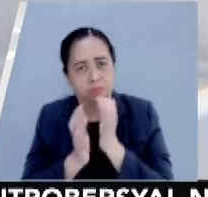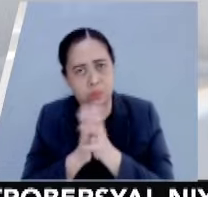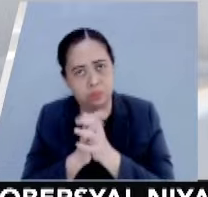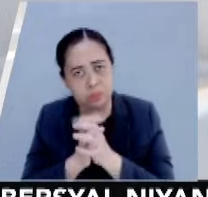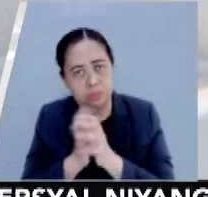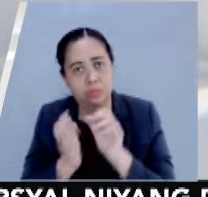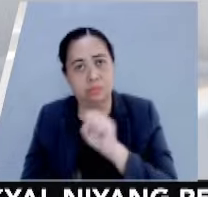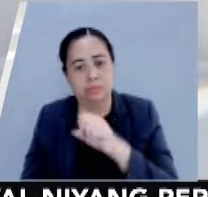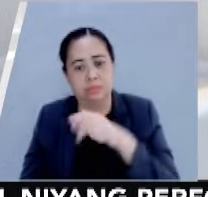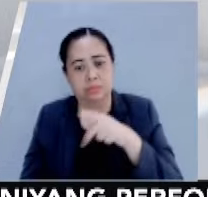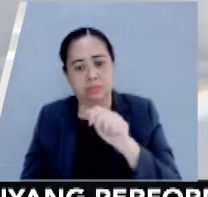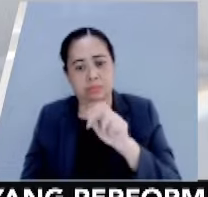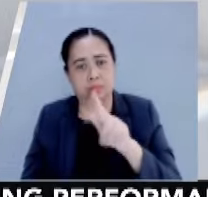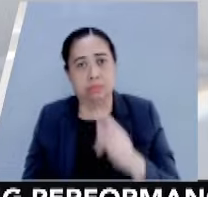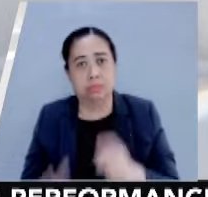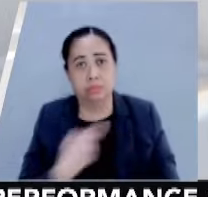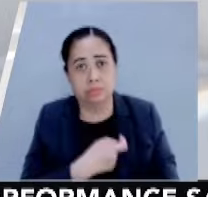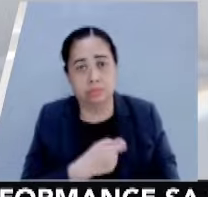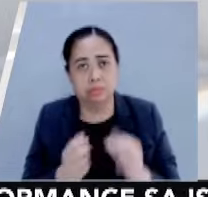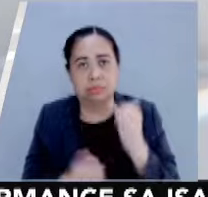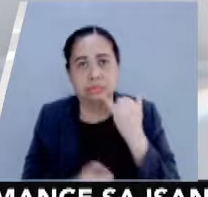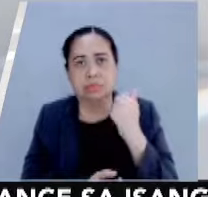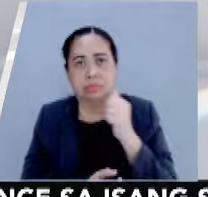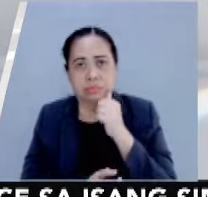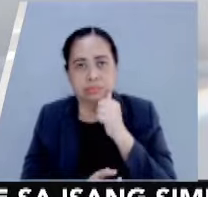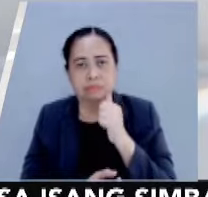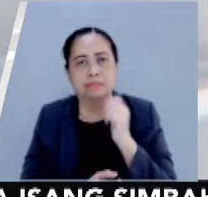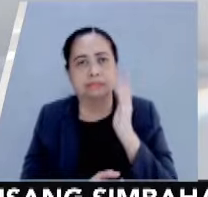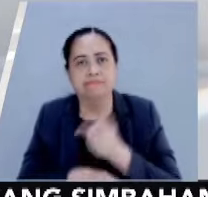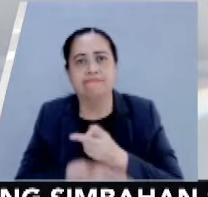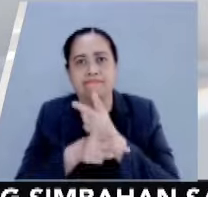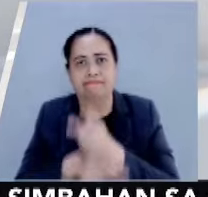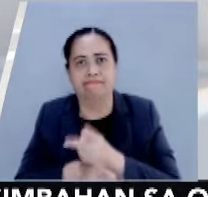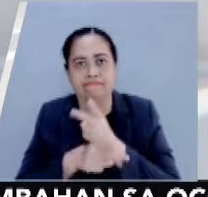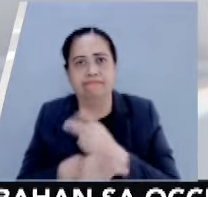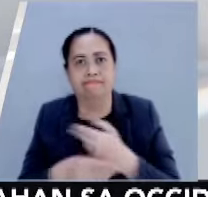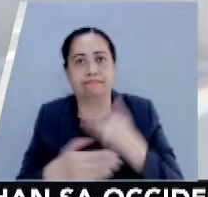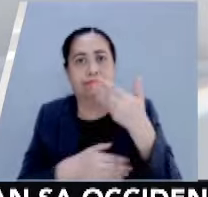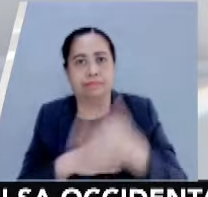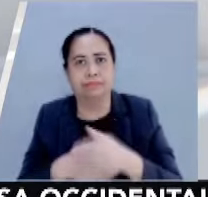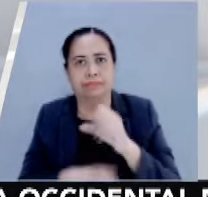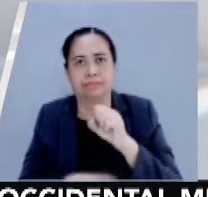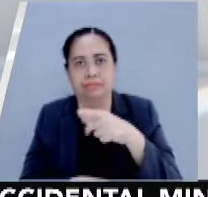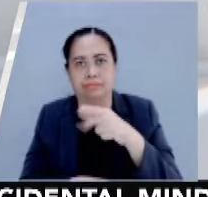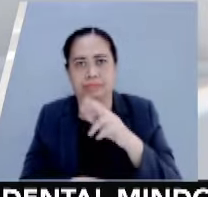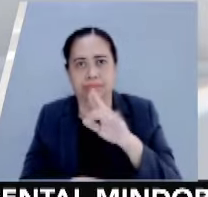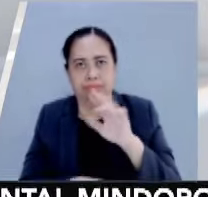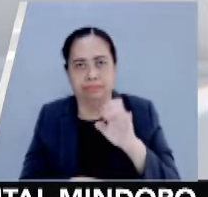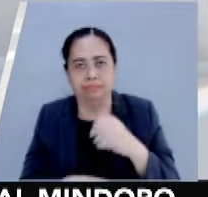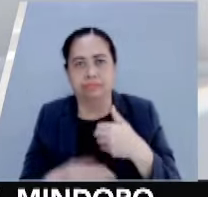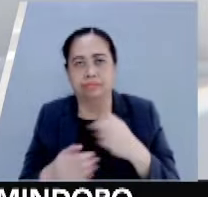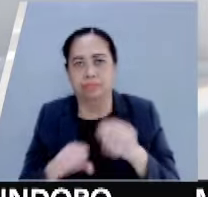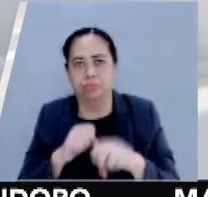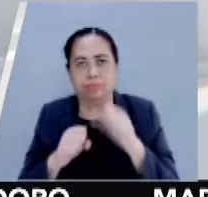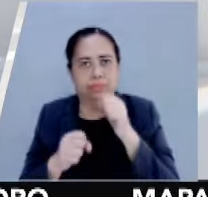mga na-offend at kay Julian. Mas magiging maingat na raw ang Sparkle para hindi na maulit ang ganitong insidente.